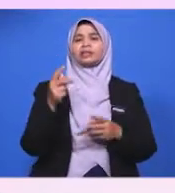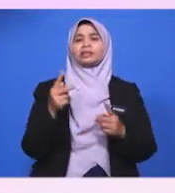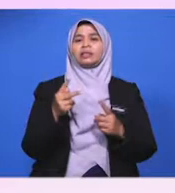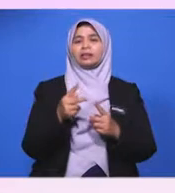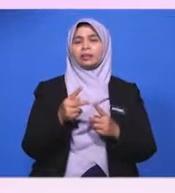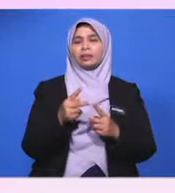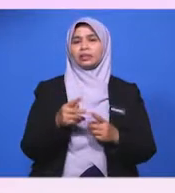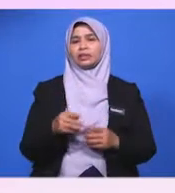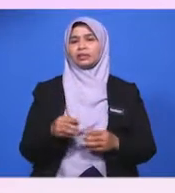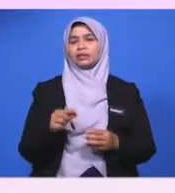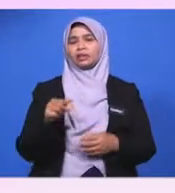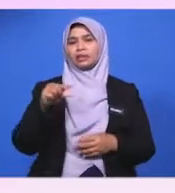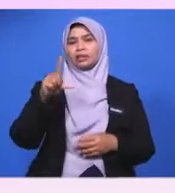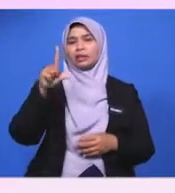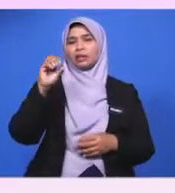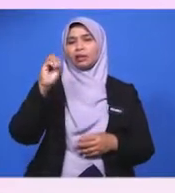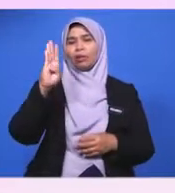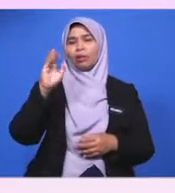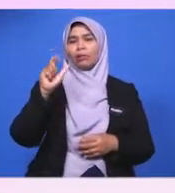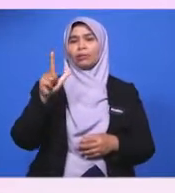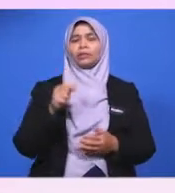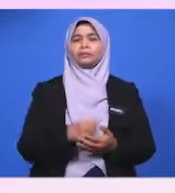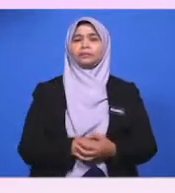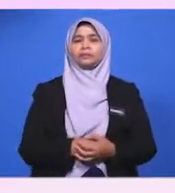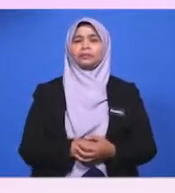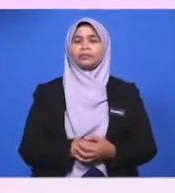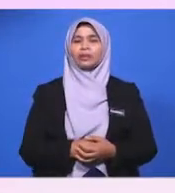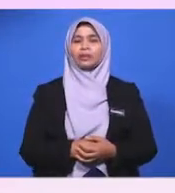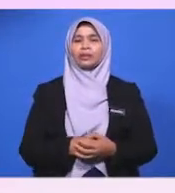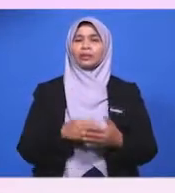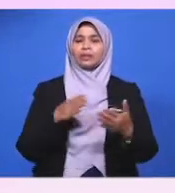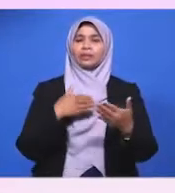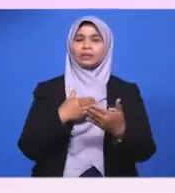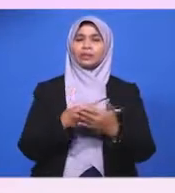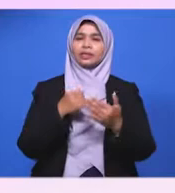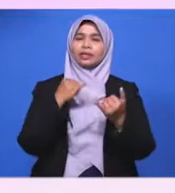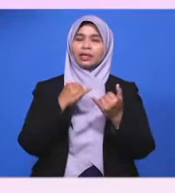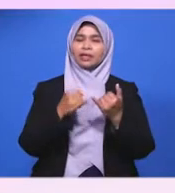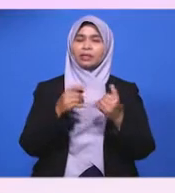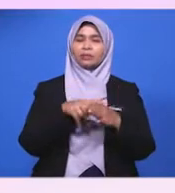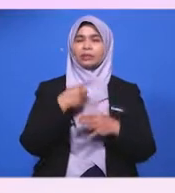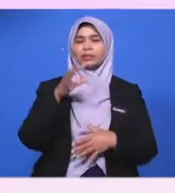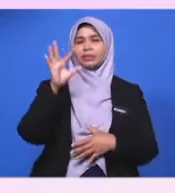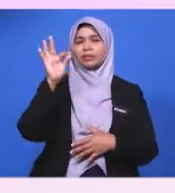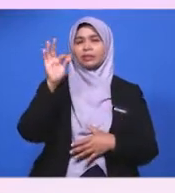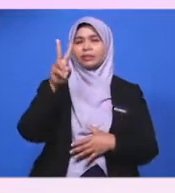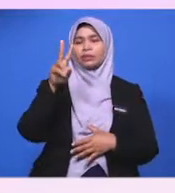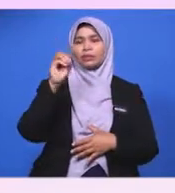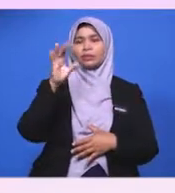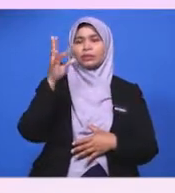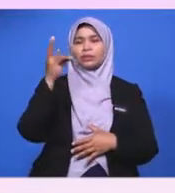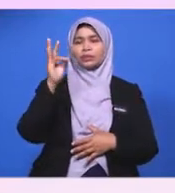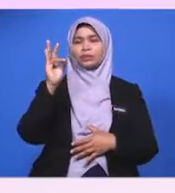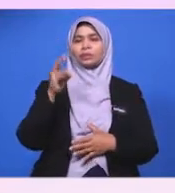populasi global yang semakin meningkat. Sehingga akhir September